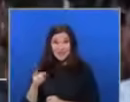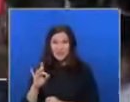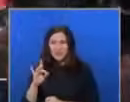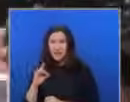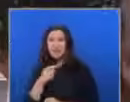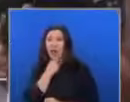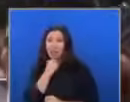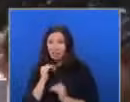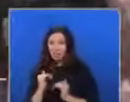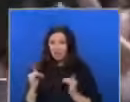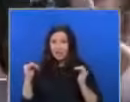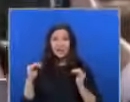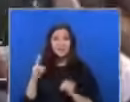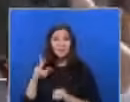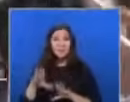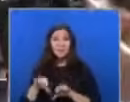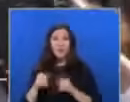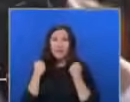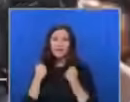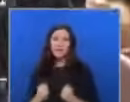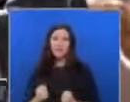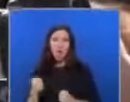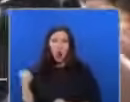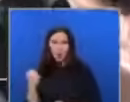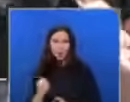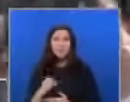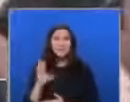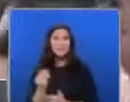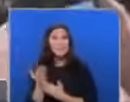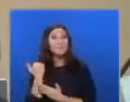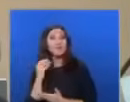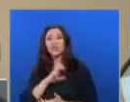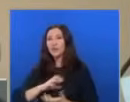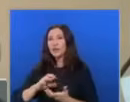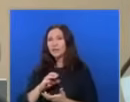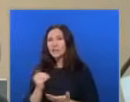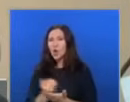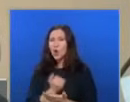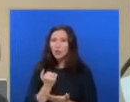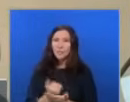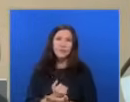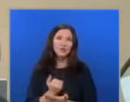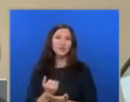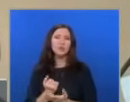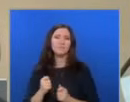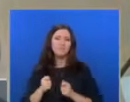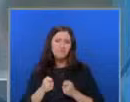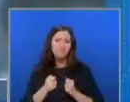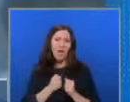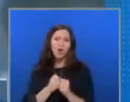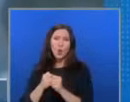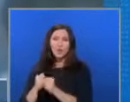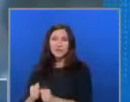средна класа французи пое най-тежкия удар от всички предишни кризи, икономически,